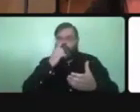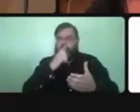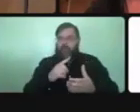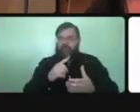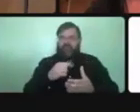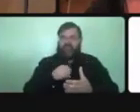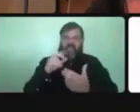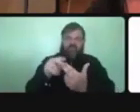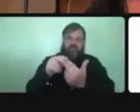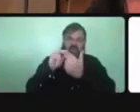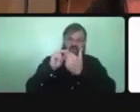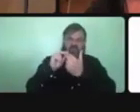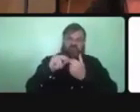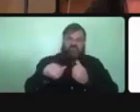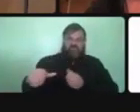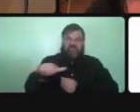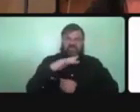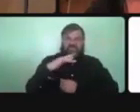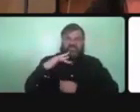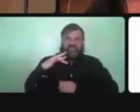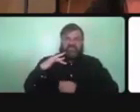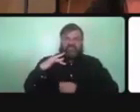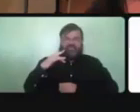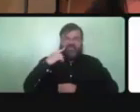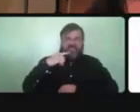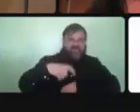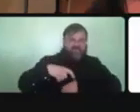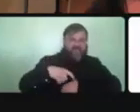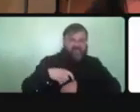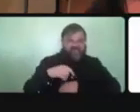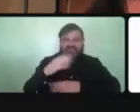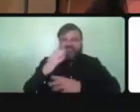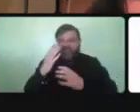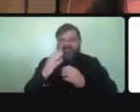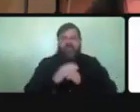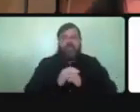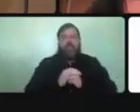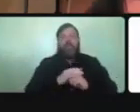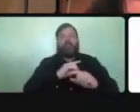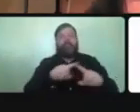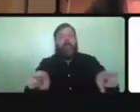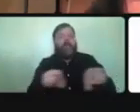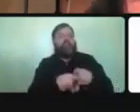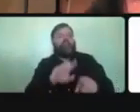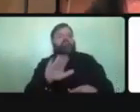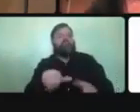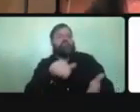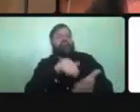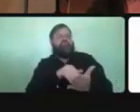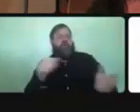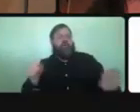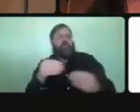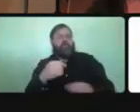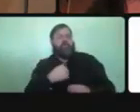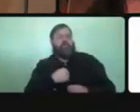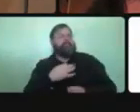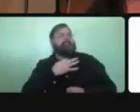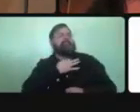na kuona nafasi mpya tu sijui kama ofisi kuu